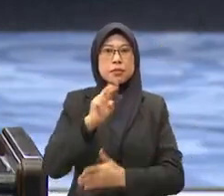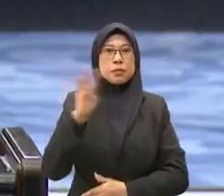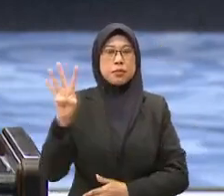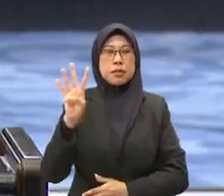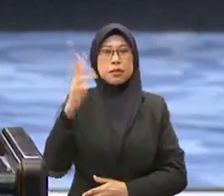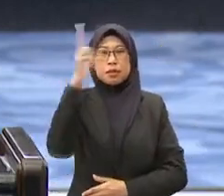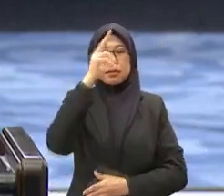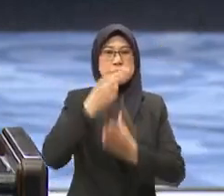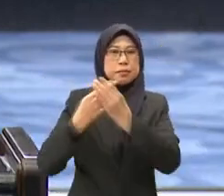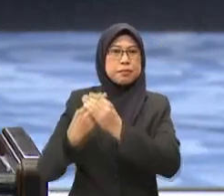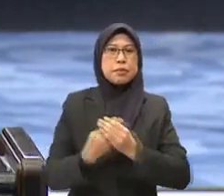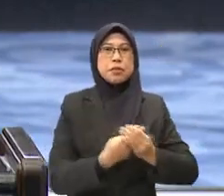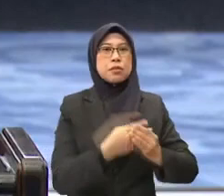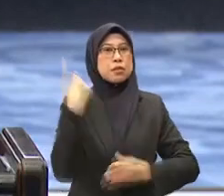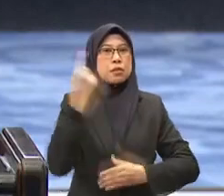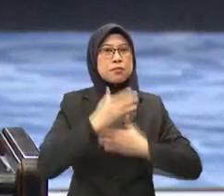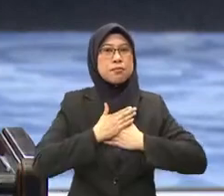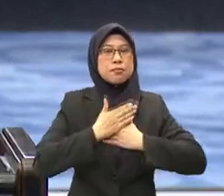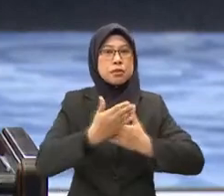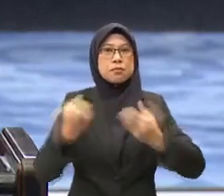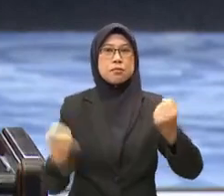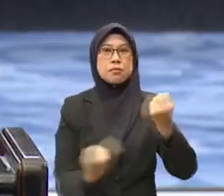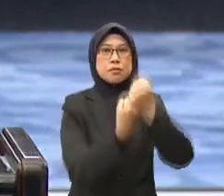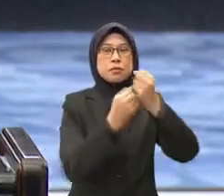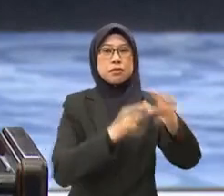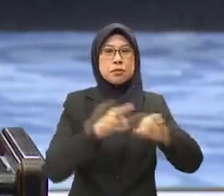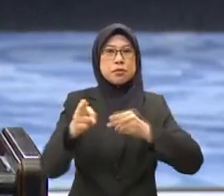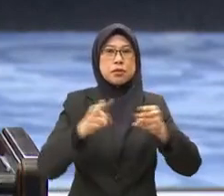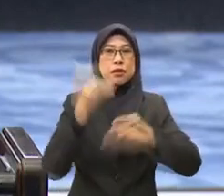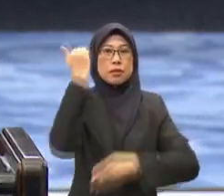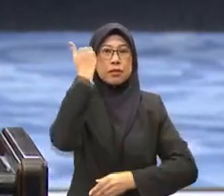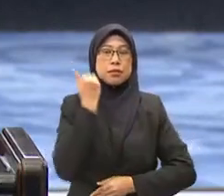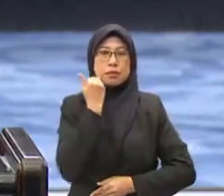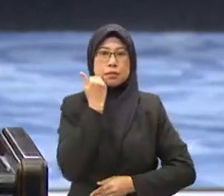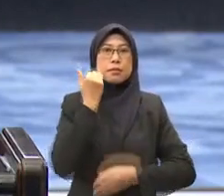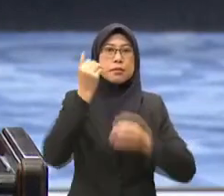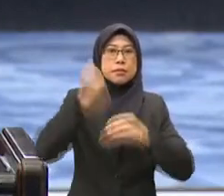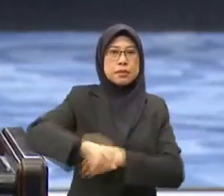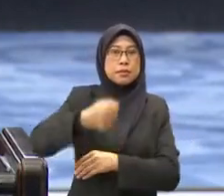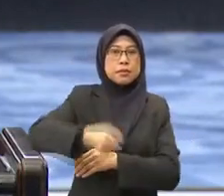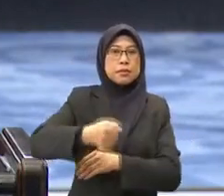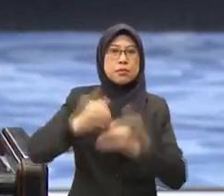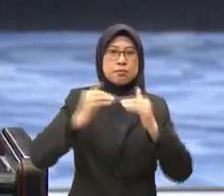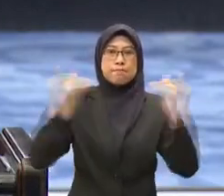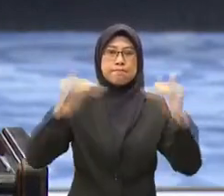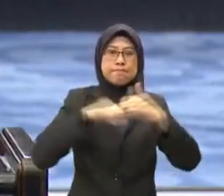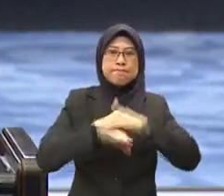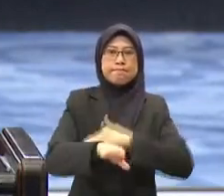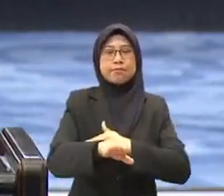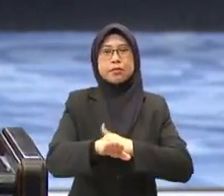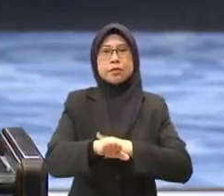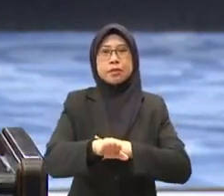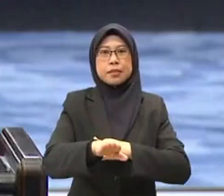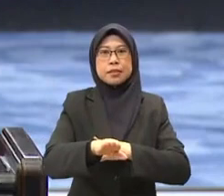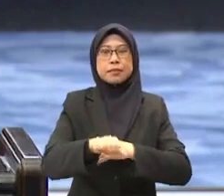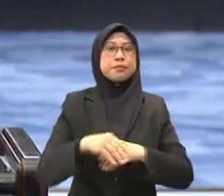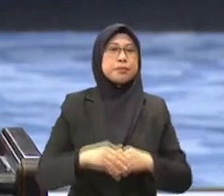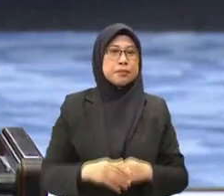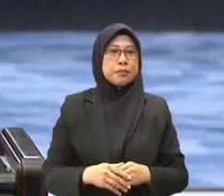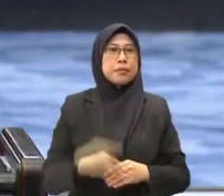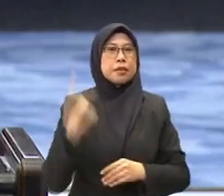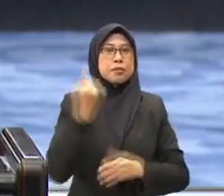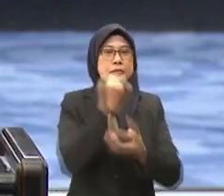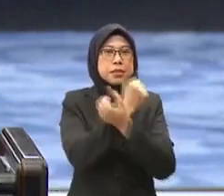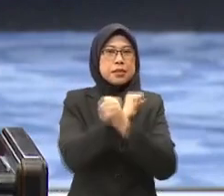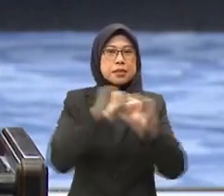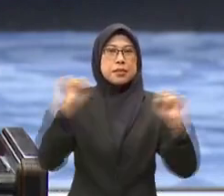perpaduan sentiasa komited untuk mendukung usaha badan kehakiman supaya akses kepada keadilan dengan izin acces to Justice sentiasa